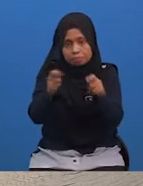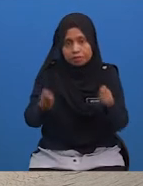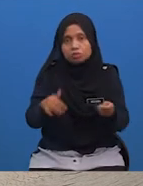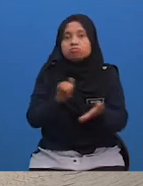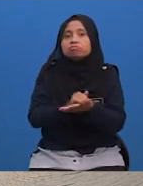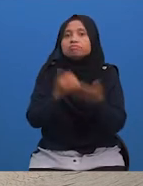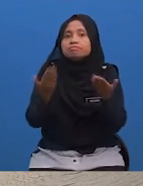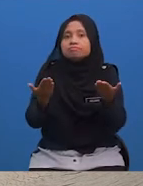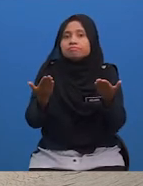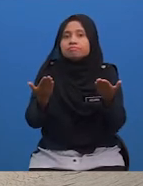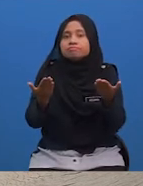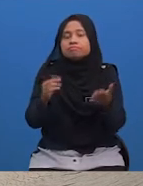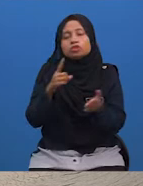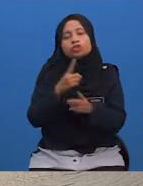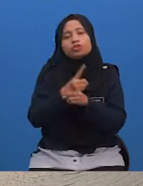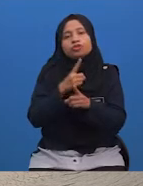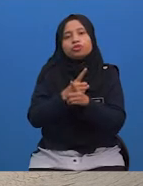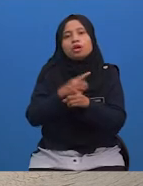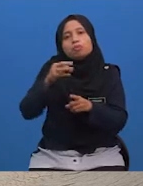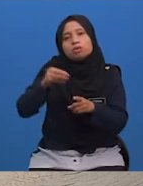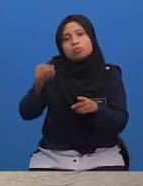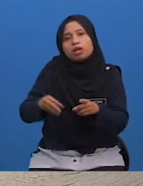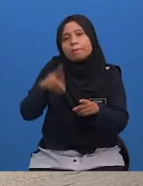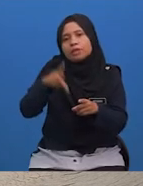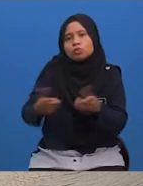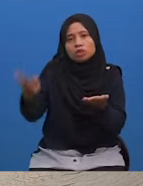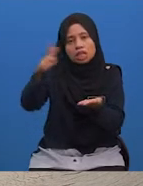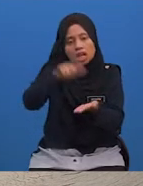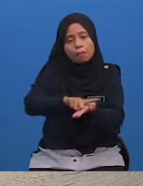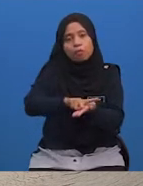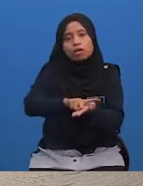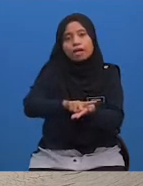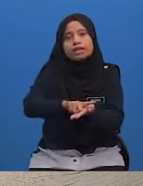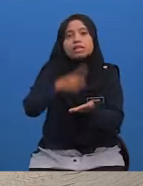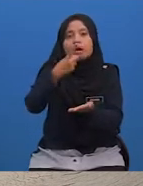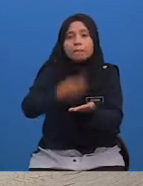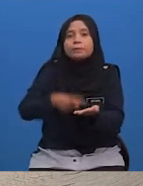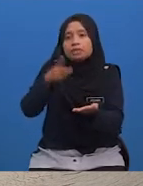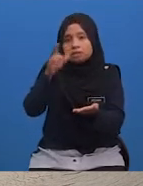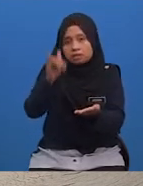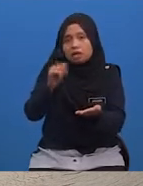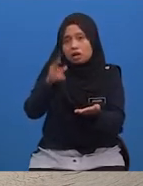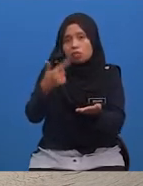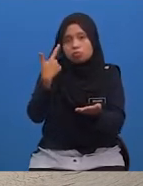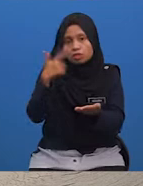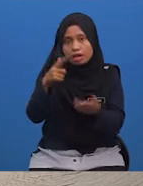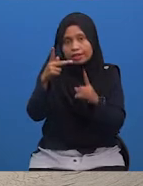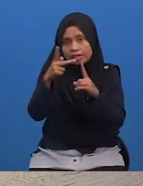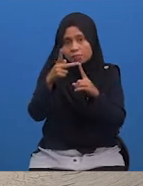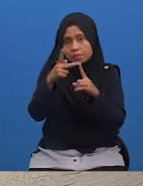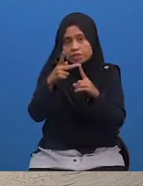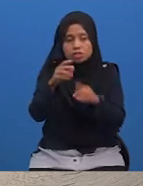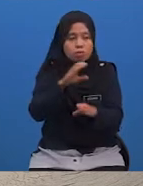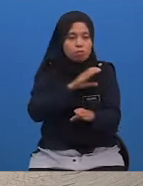Ya, betul. Murid-murid patut melaporkan kejadian tersebut kepada pihak